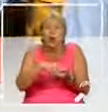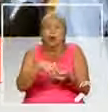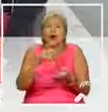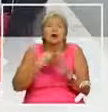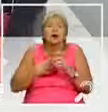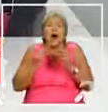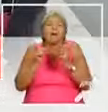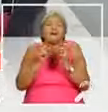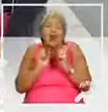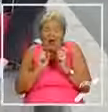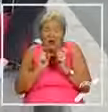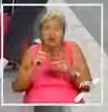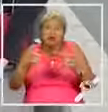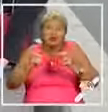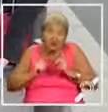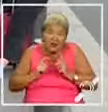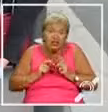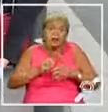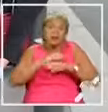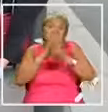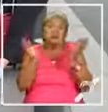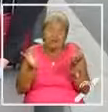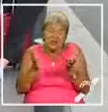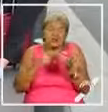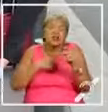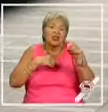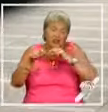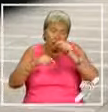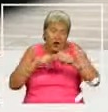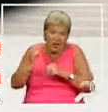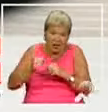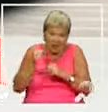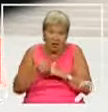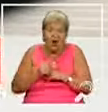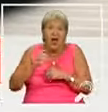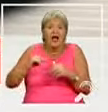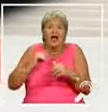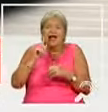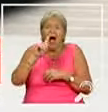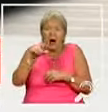în așteptarea reluării circulației feroviare. Gara din Lille este intens